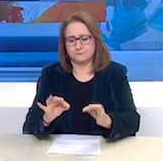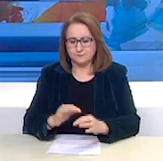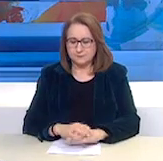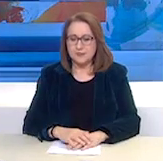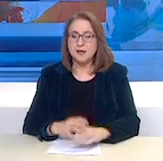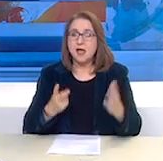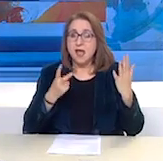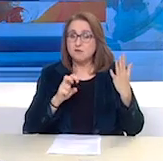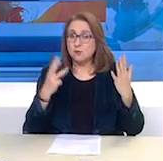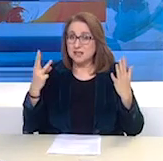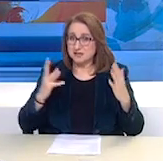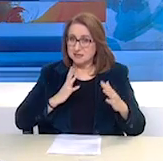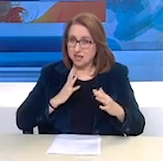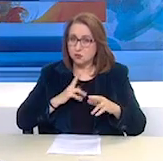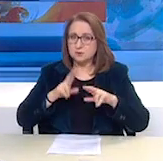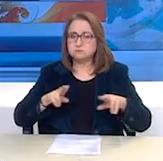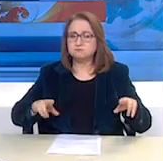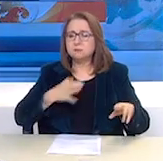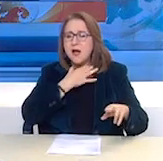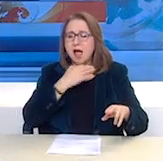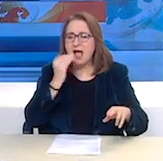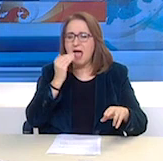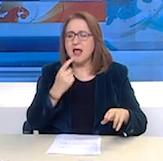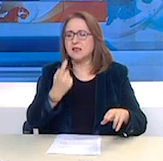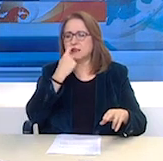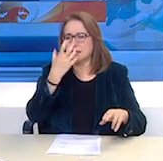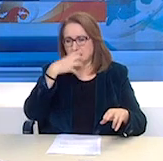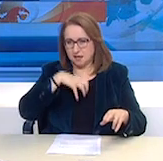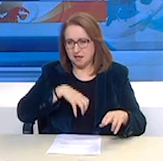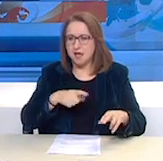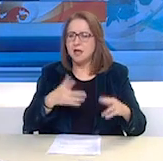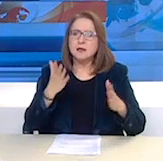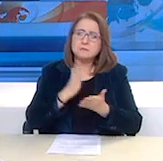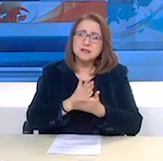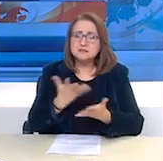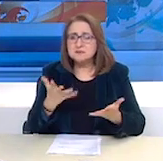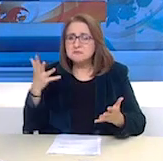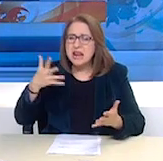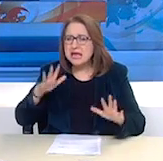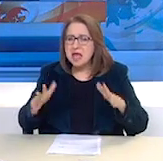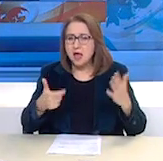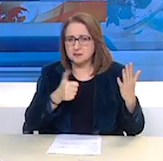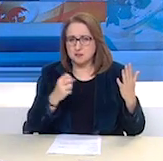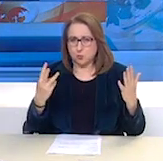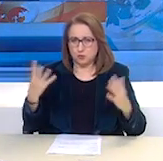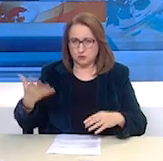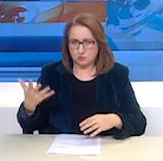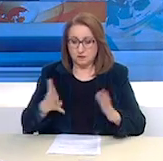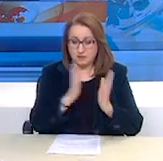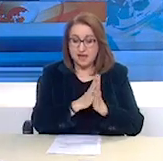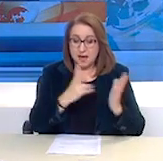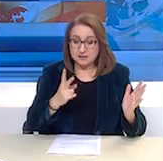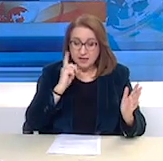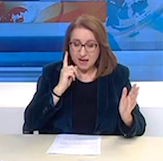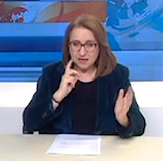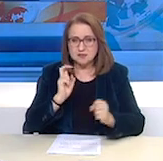73 συμπολίτες μας νοσηλεύονται διασωληνωμένοι. Η διάμεση ηλικία τους είναι 68 ετών. 17 είναι γυναίκες και οι υπόλοιποι άντρες.